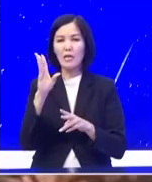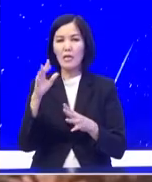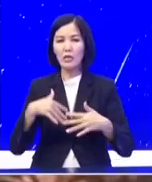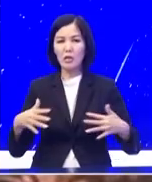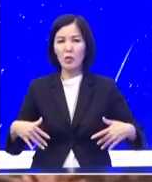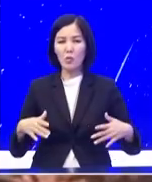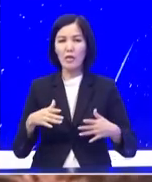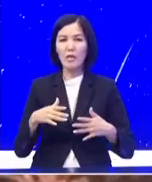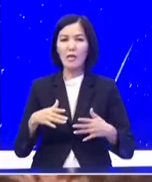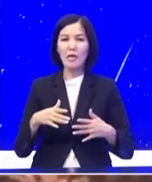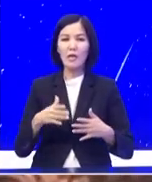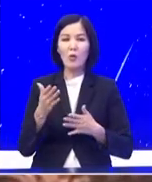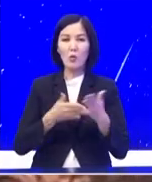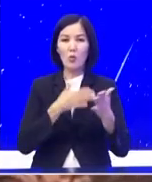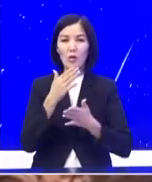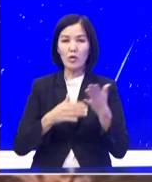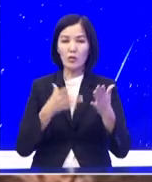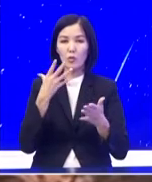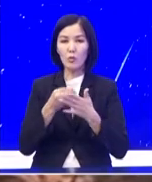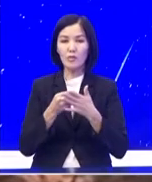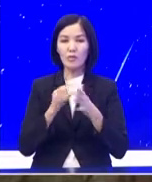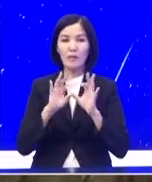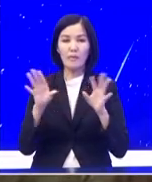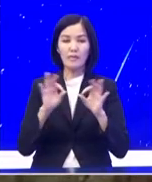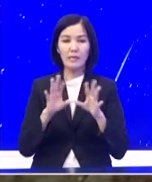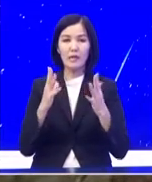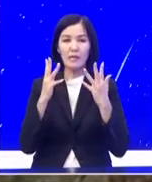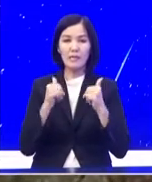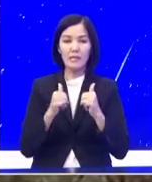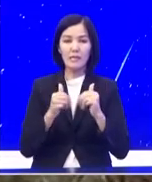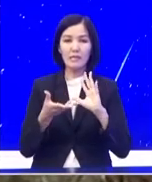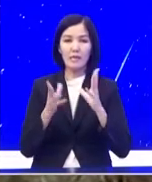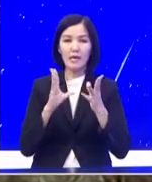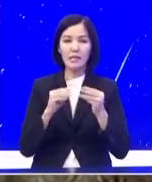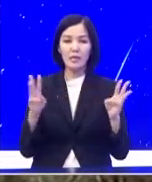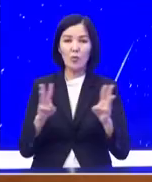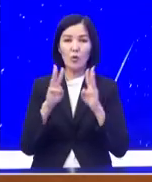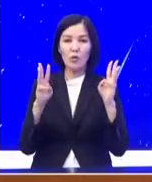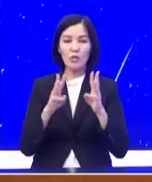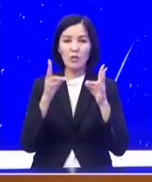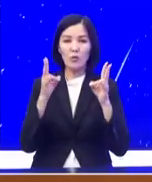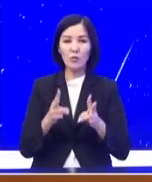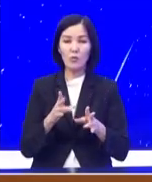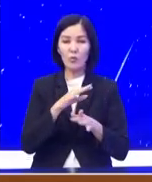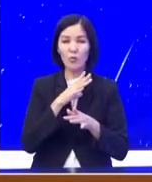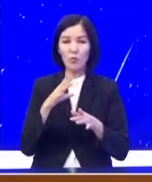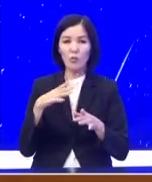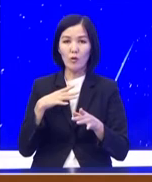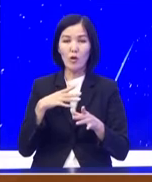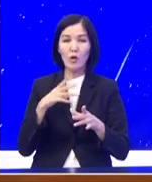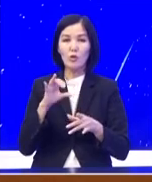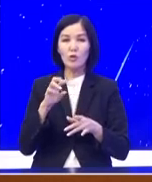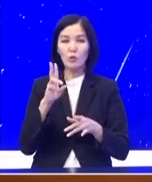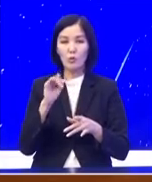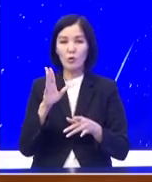туралы дүниежүзілік табиғат қоры өз есебінде мәлімдеді. Статистикаға сай, қызыл жалын құрбаны болғандардың басым бөлігі сүтқоректілер,